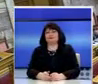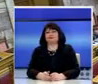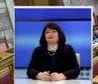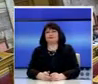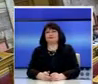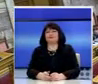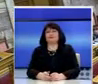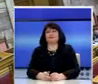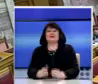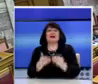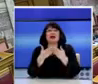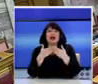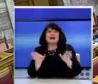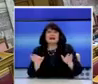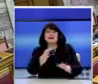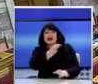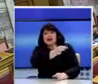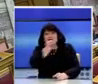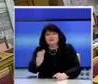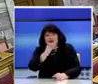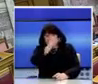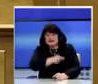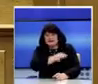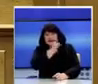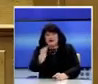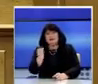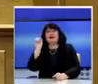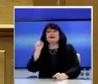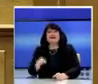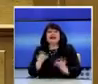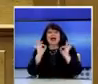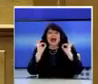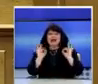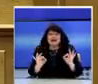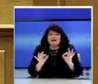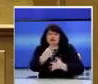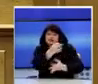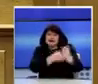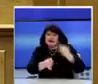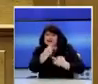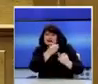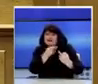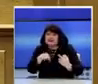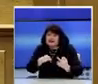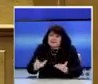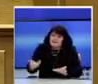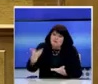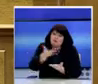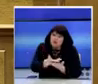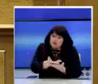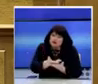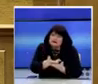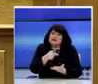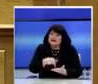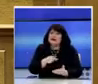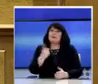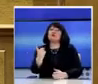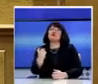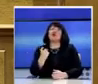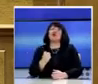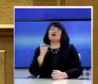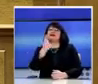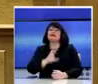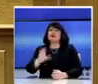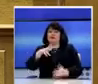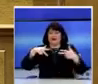Είχατε δημόσια υπερασπιστεί αυτή την πρόταση, λέγοντας τα εξής. Απέναντι σε αυτή την πρόκληση, οι